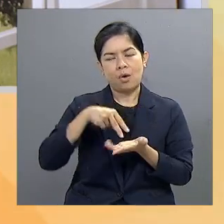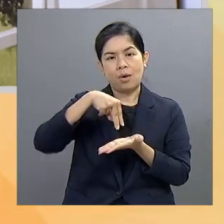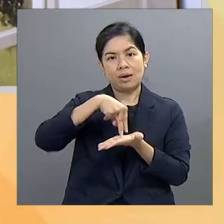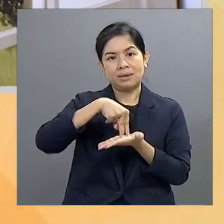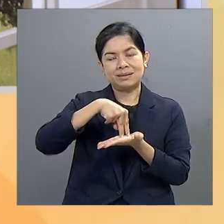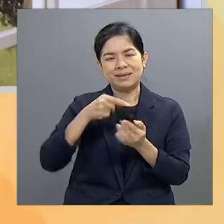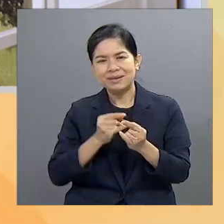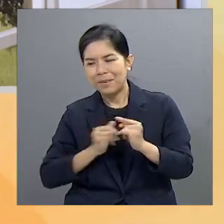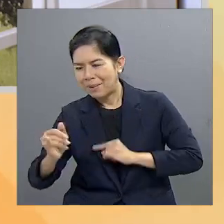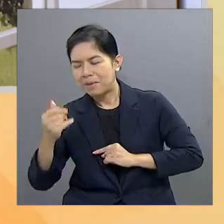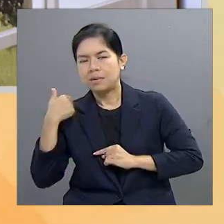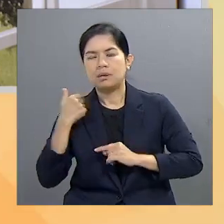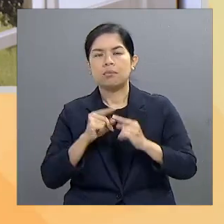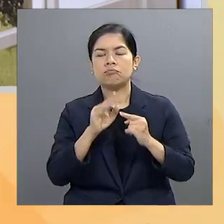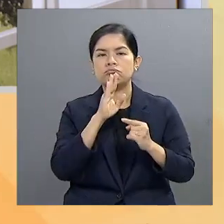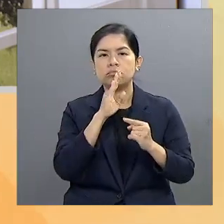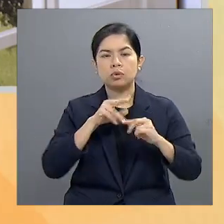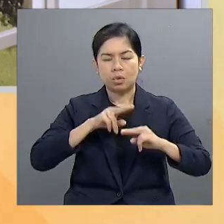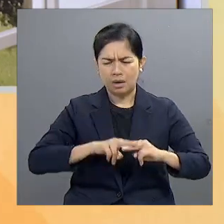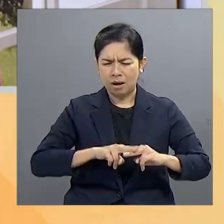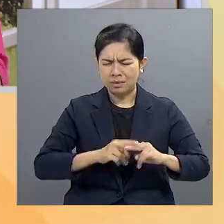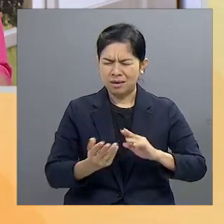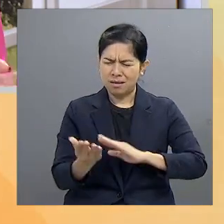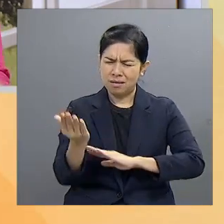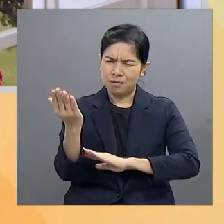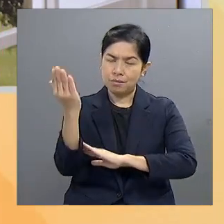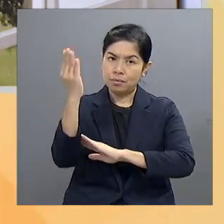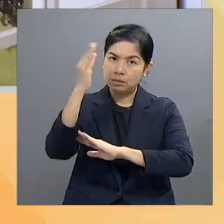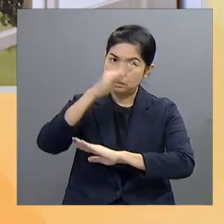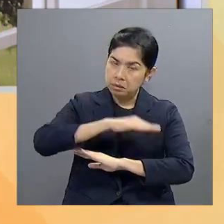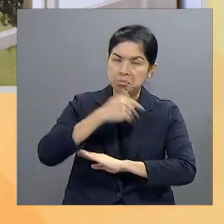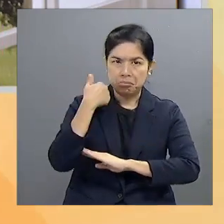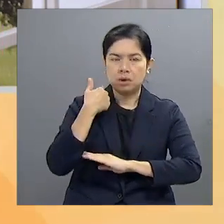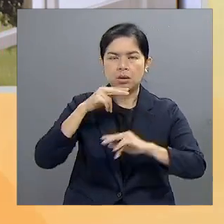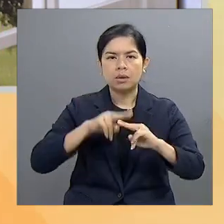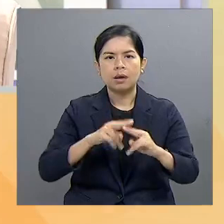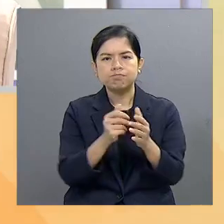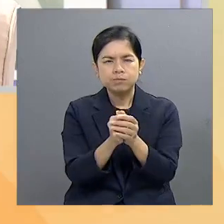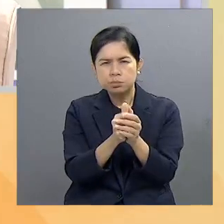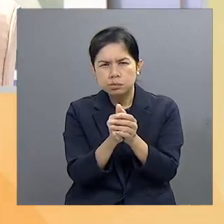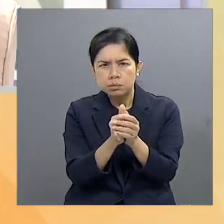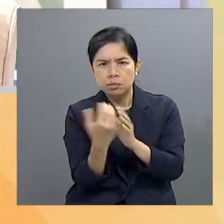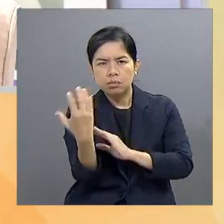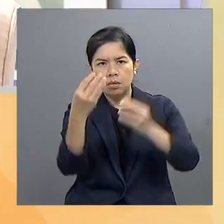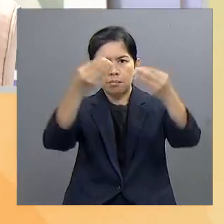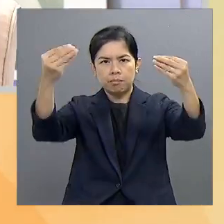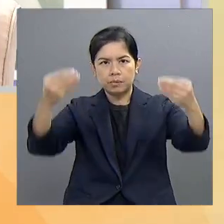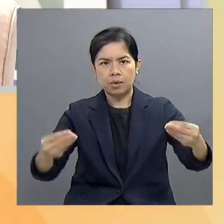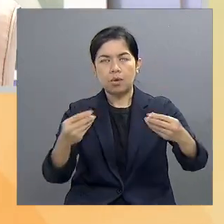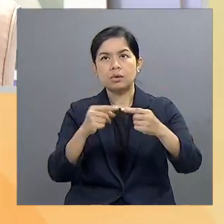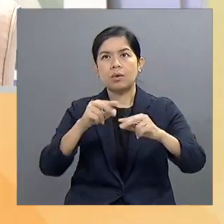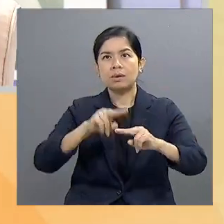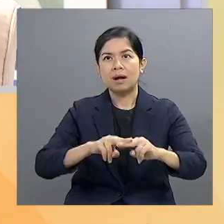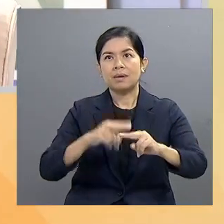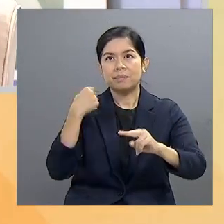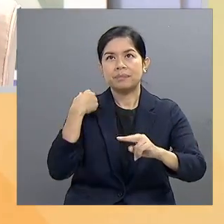ย์นั่งทั้งวันเล่นเกมนะเด็กๆอย่างนี ้ เล่นเกมกินอะไรทุกอย่างอยู่หน้าโต๊ะคอมไปหมดเลย หรือบางคนอย่างเงี้ยเป็นผู้หญิงโตแล้วก็ยังดูซีรีส์ค่ะอาจารย